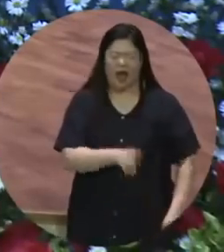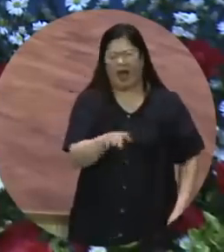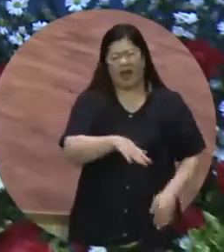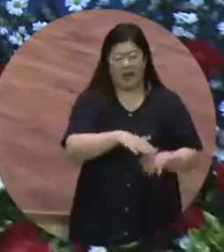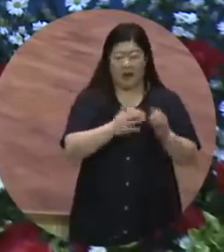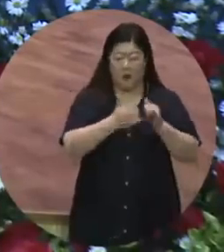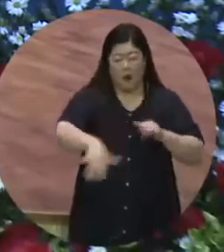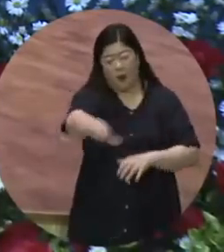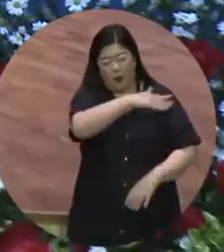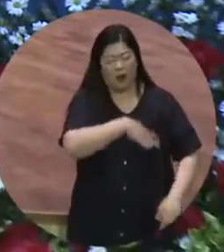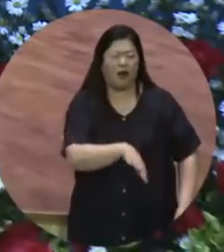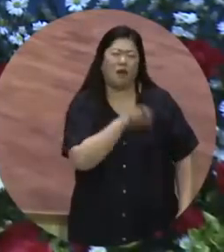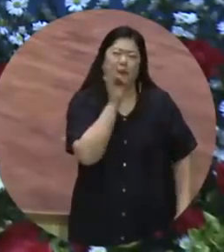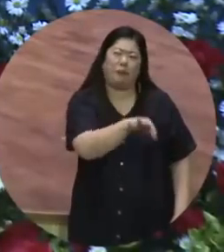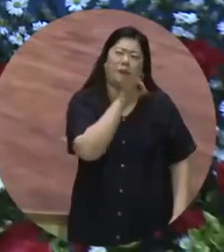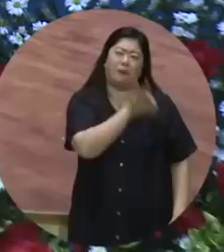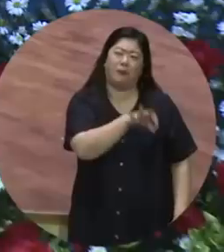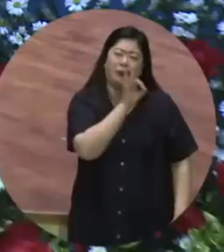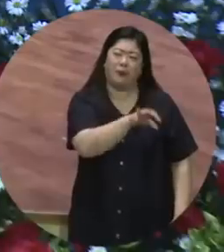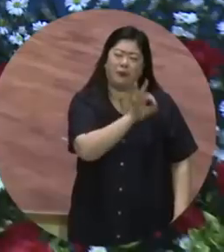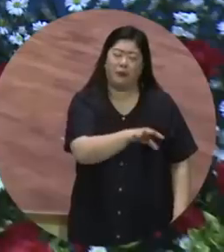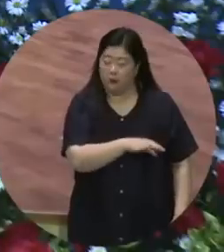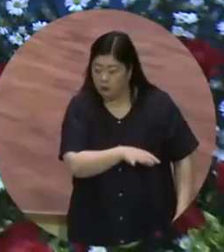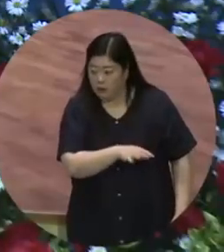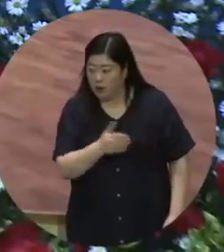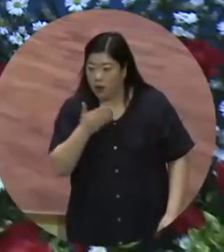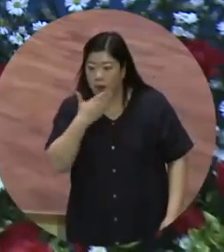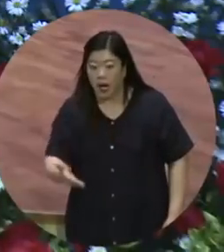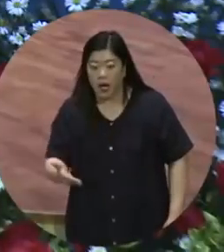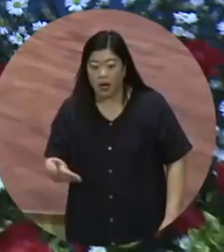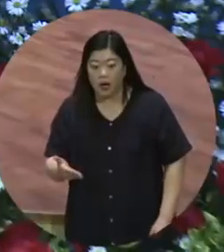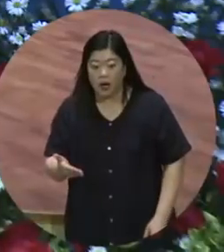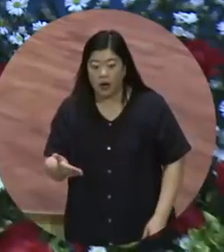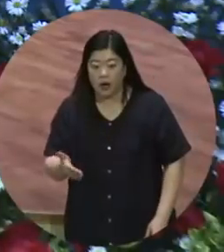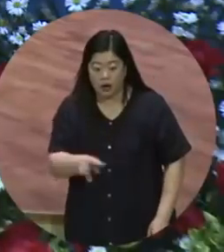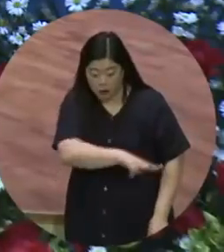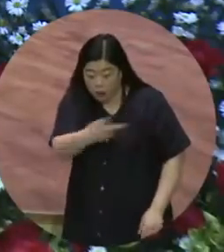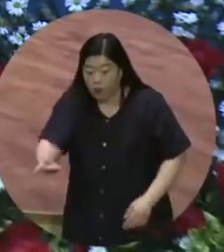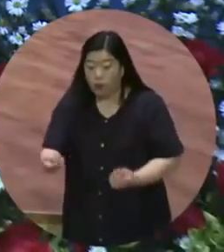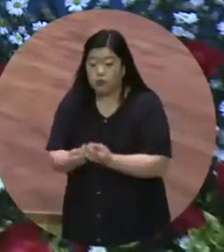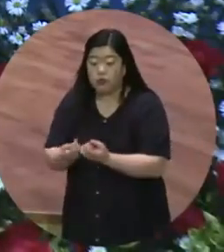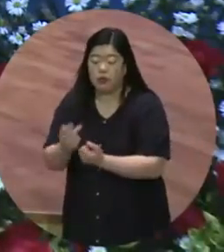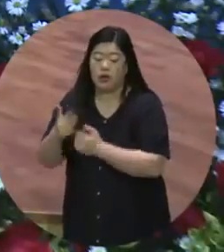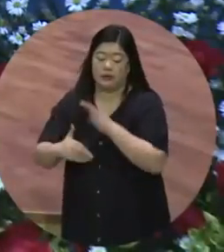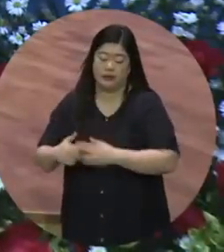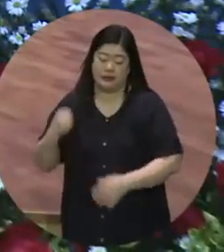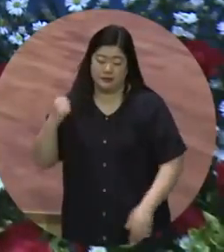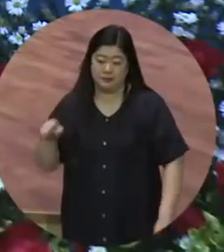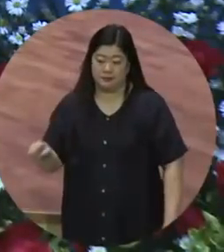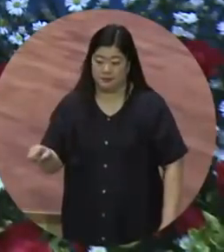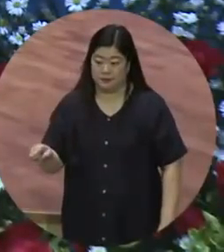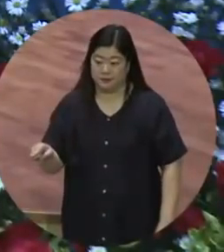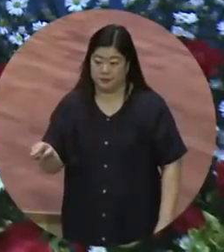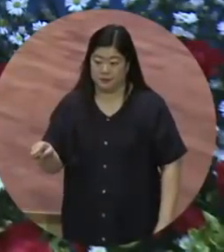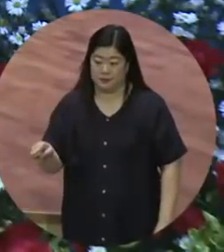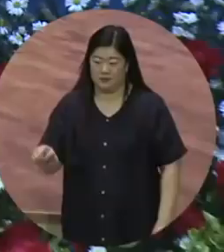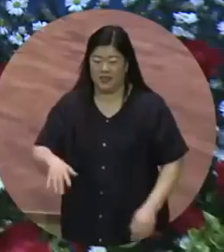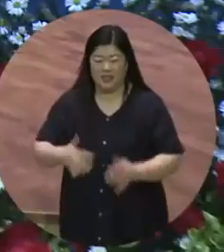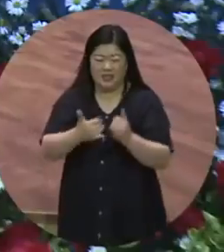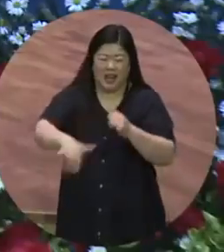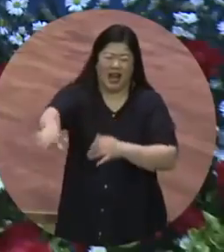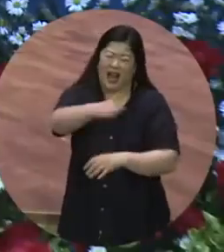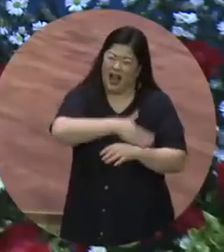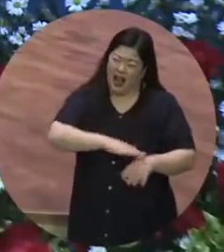하셔서 하나님밖에 할 수가 없어요. 하나님 이거는 절대 불가능합니다. 절대 불가능한 것을 가능하게